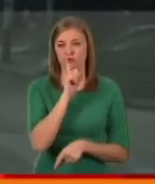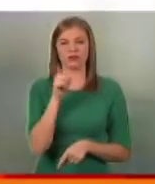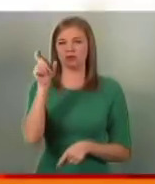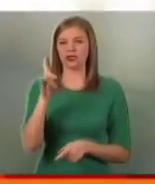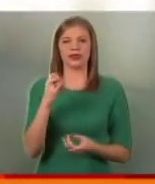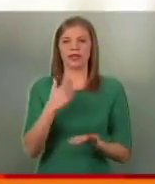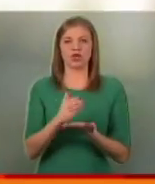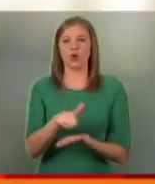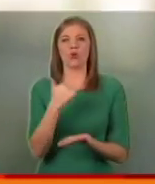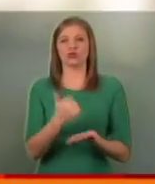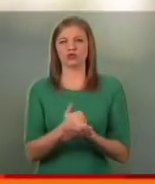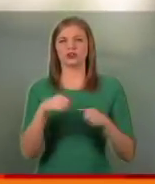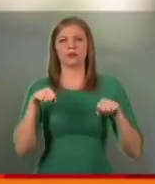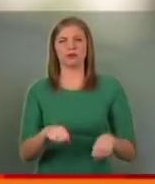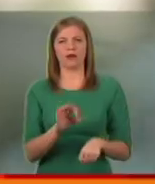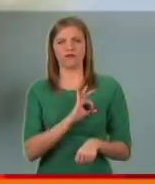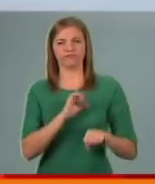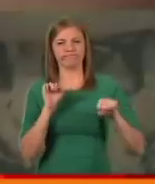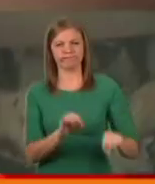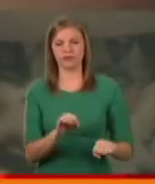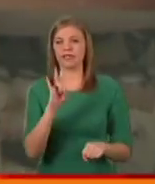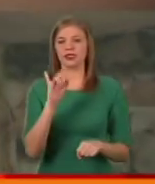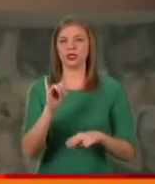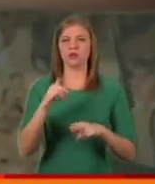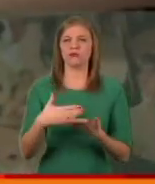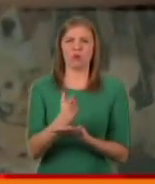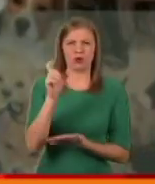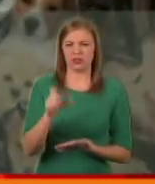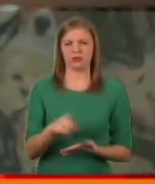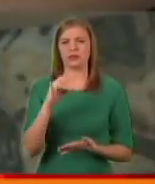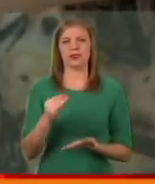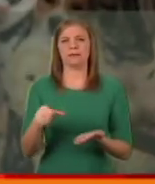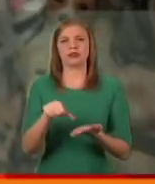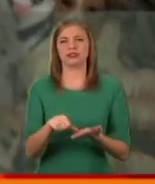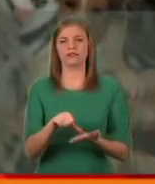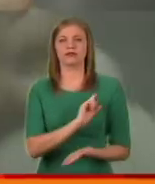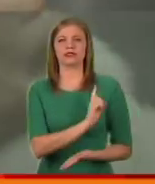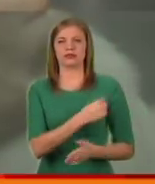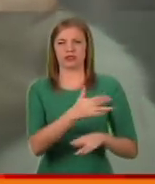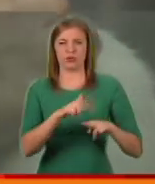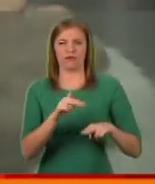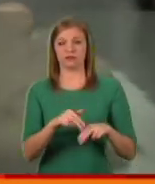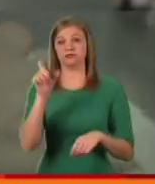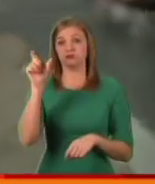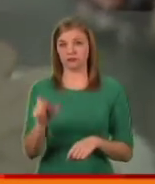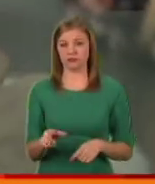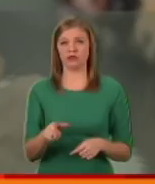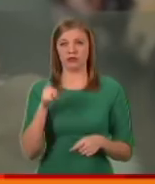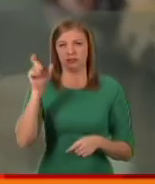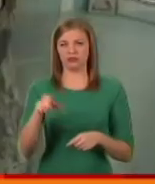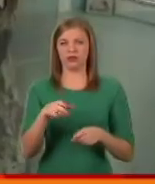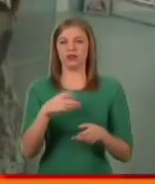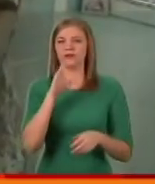є ані очільницею правозахисної організації, ані політиком, ані представницею силових структур. Вона –